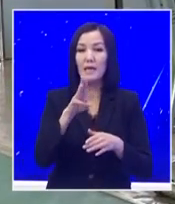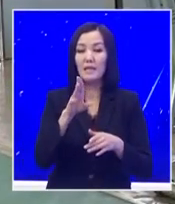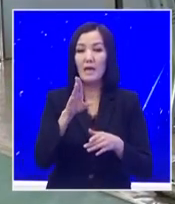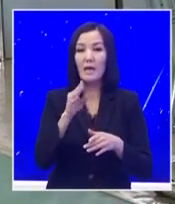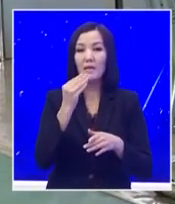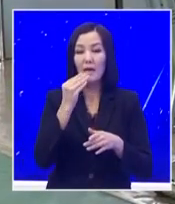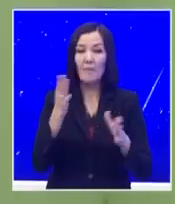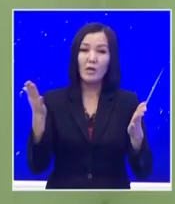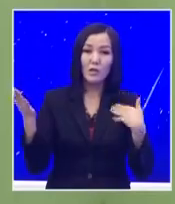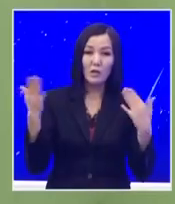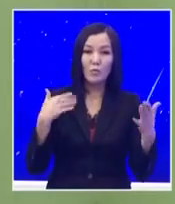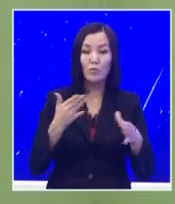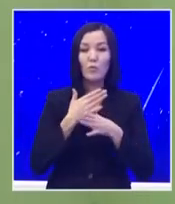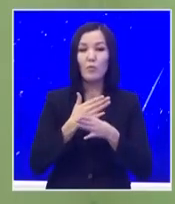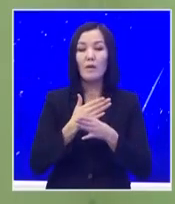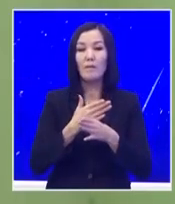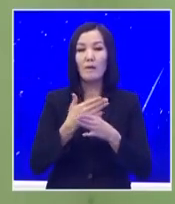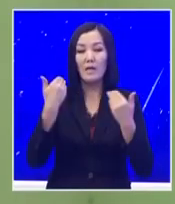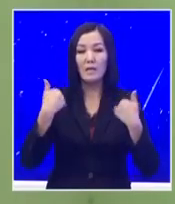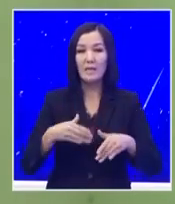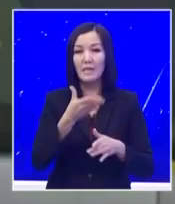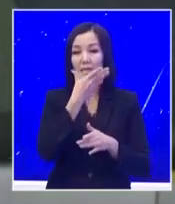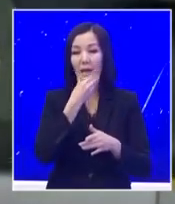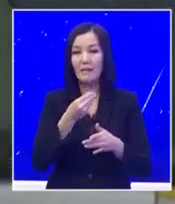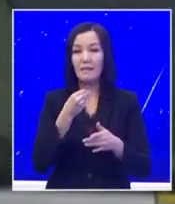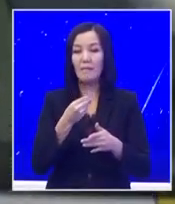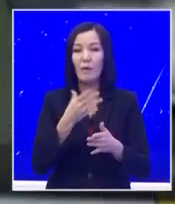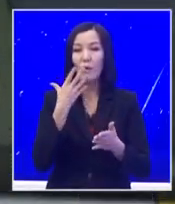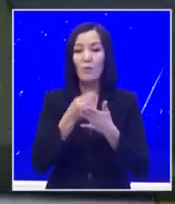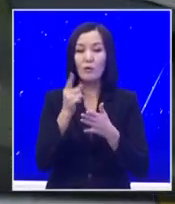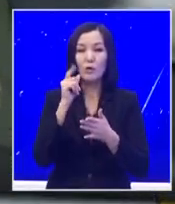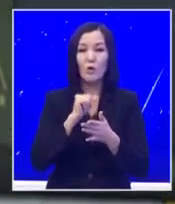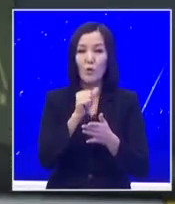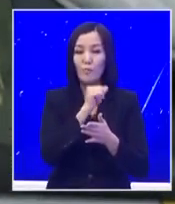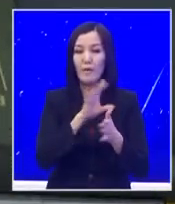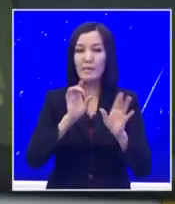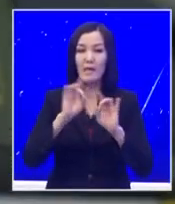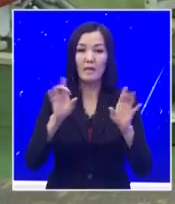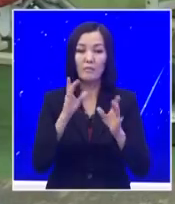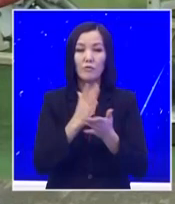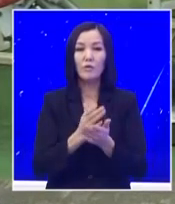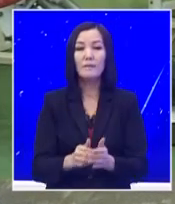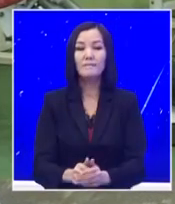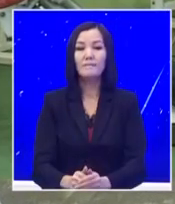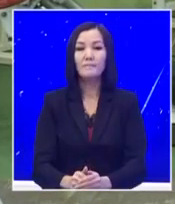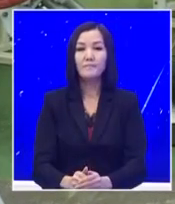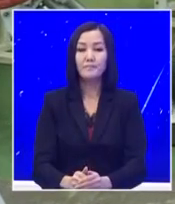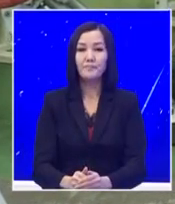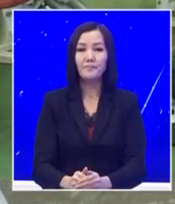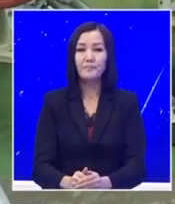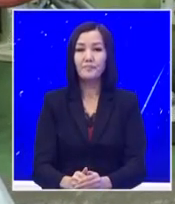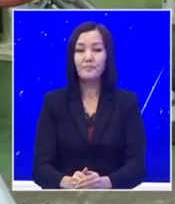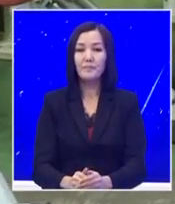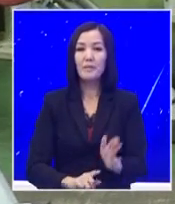жігердің арқасында еріншектігін еңсере білген бикеш бүгінде өз құпиясын басқалармен бөлісіп жүр. Басында келген